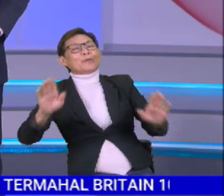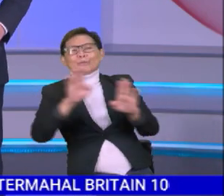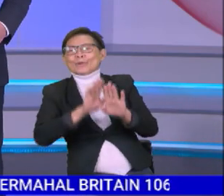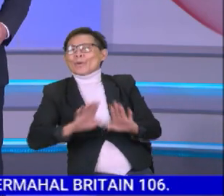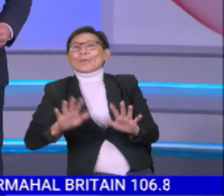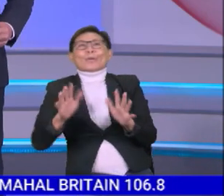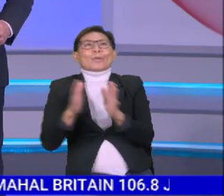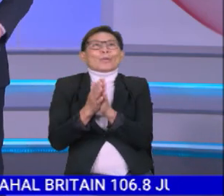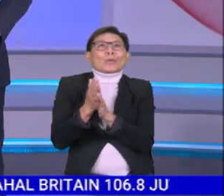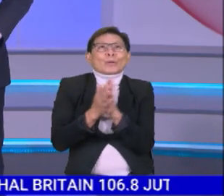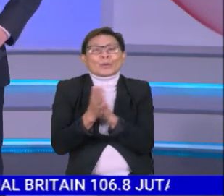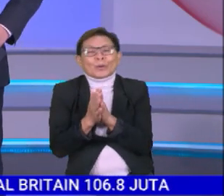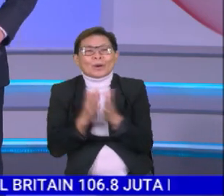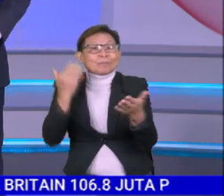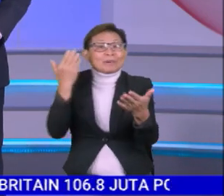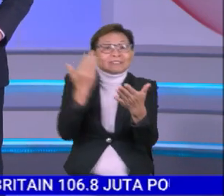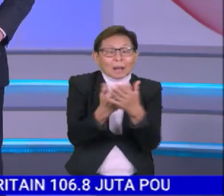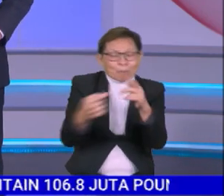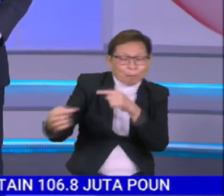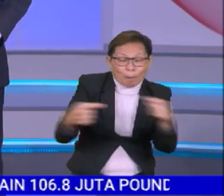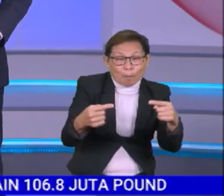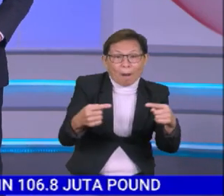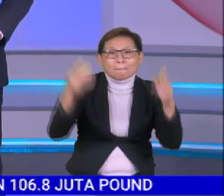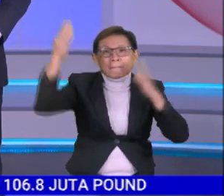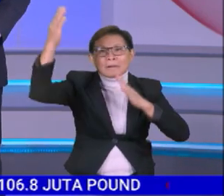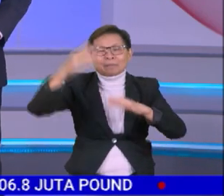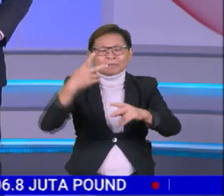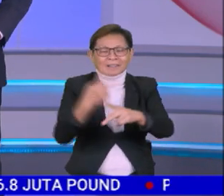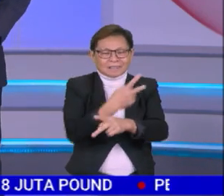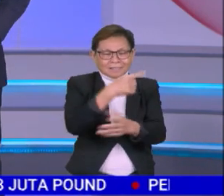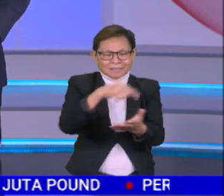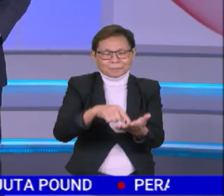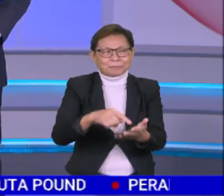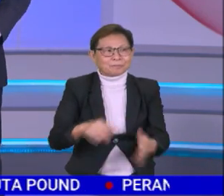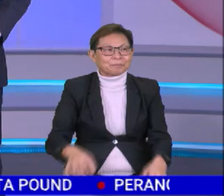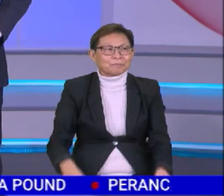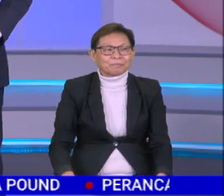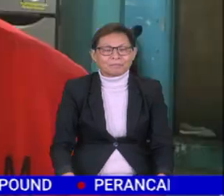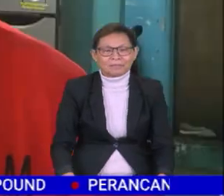dinantikan oleh mereka menjelang sepak bola Liga Malaysia musim ini.